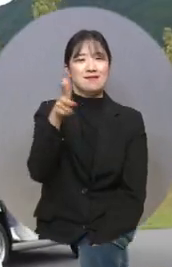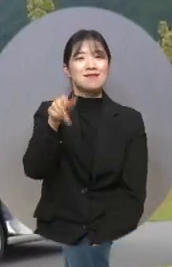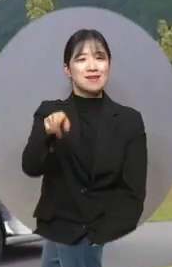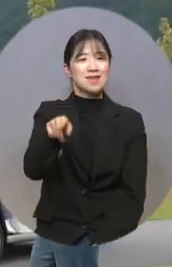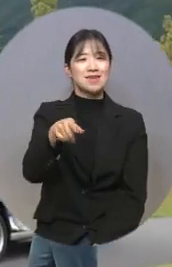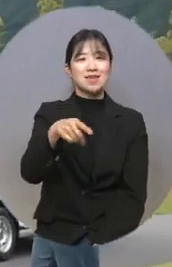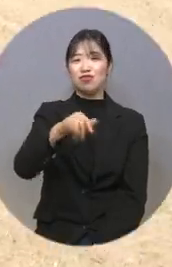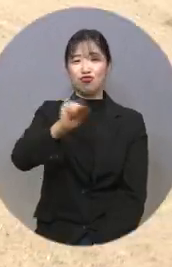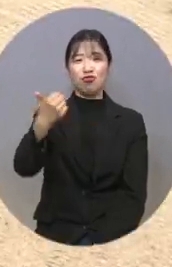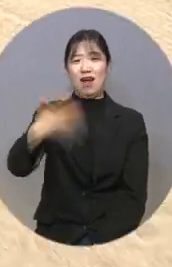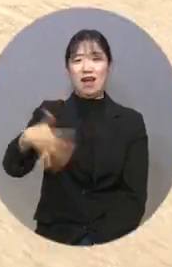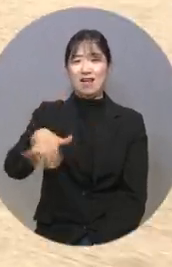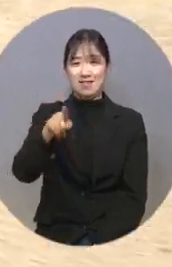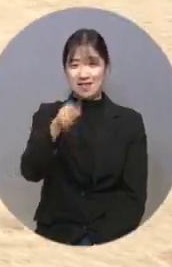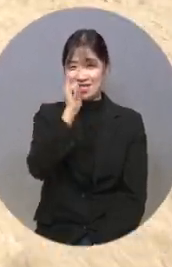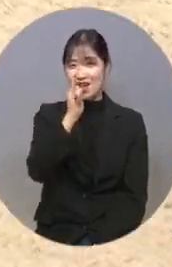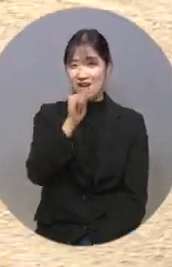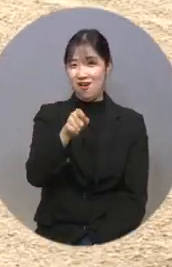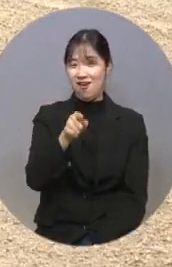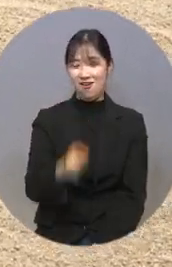죽었습니다. 살았어.